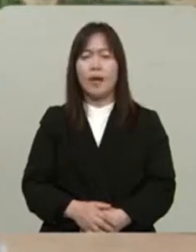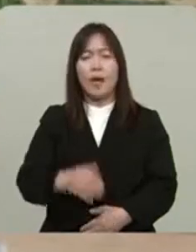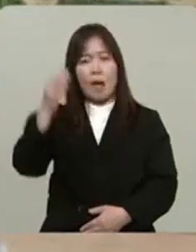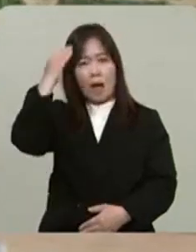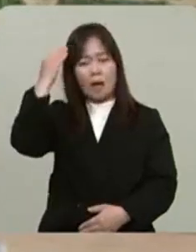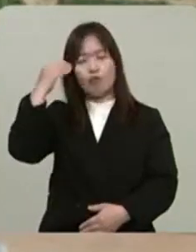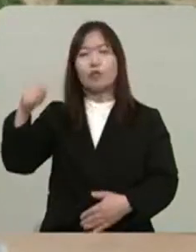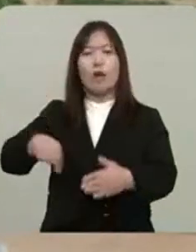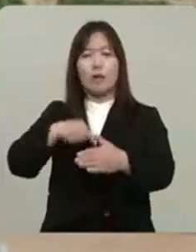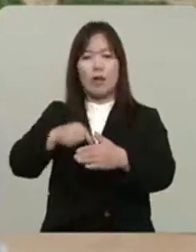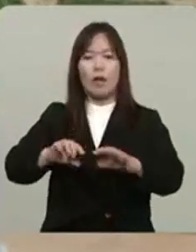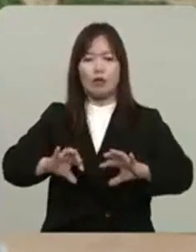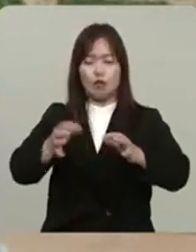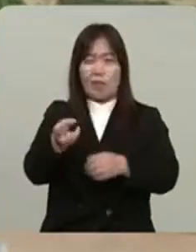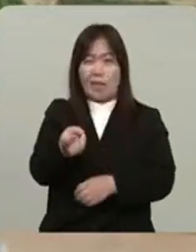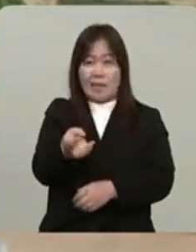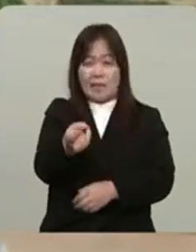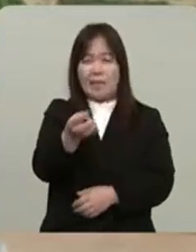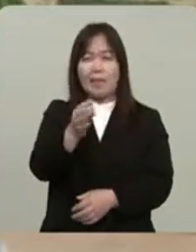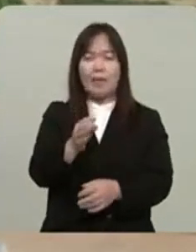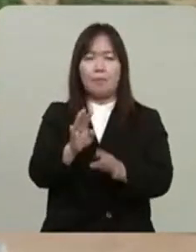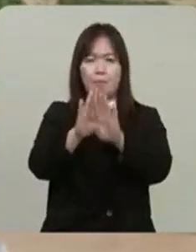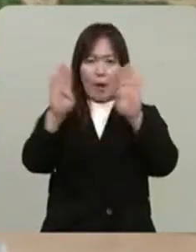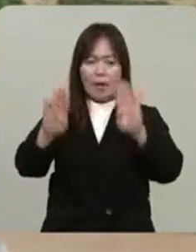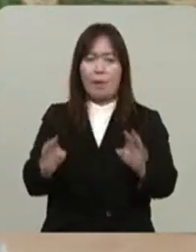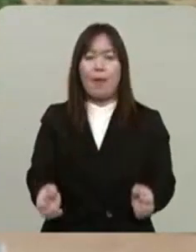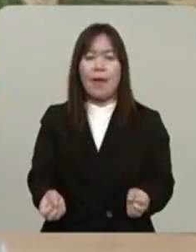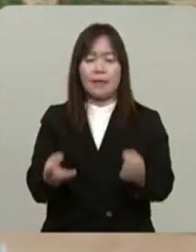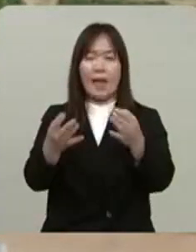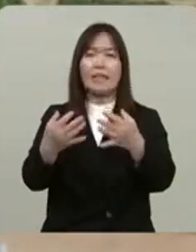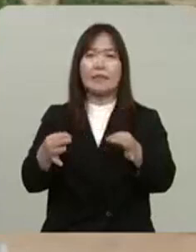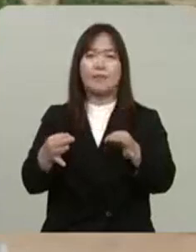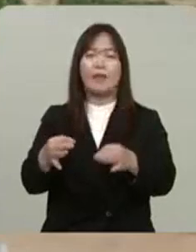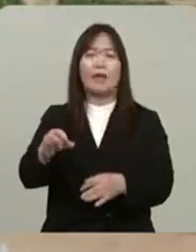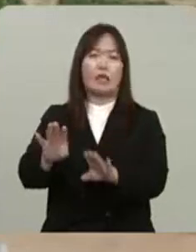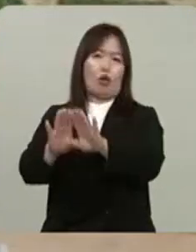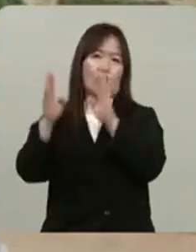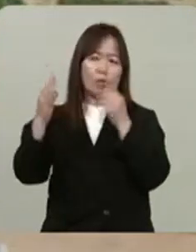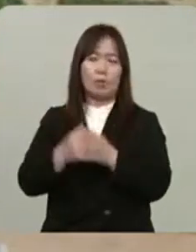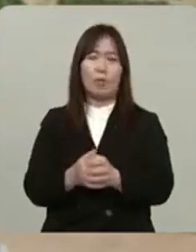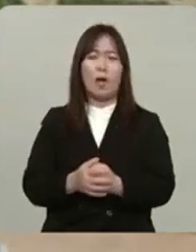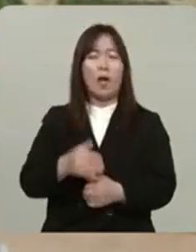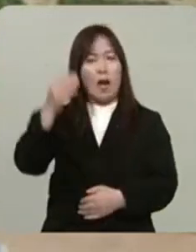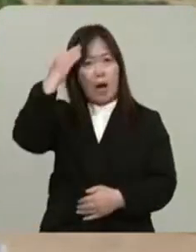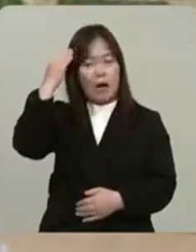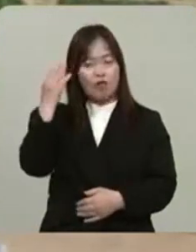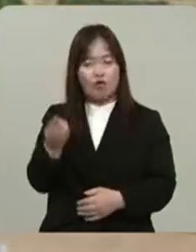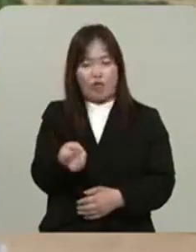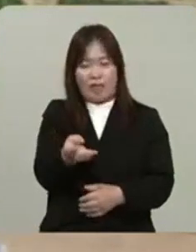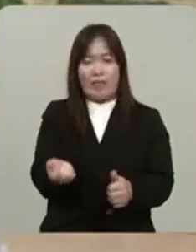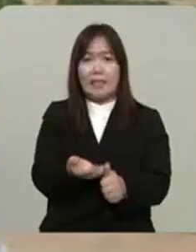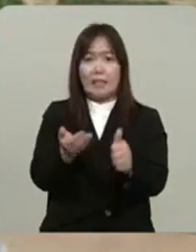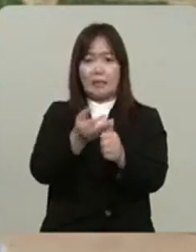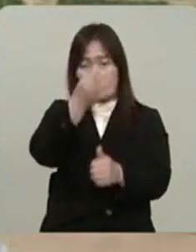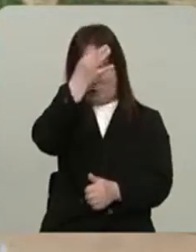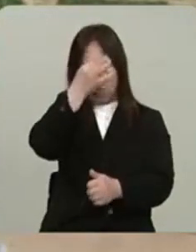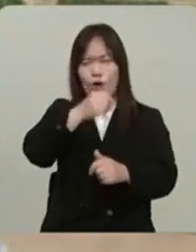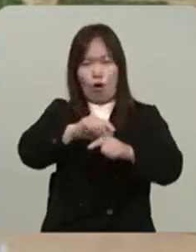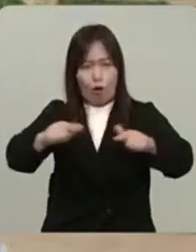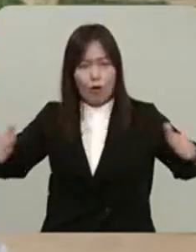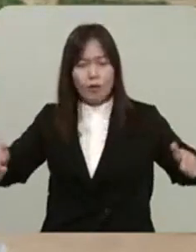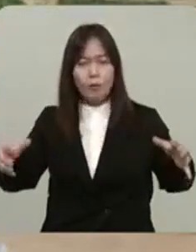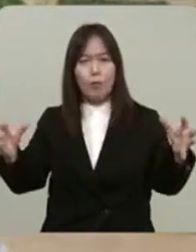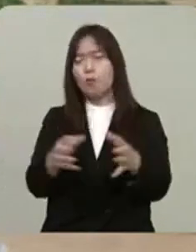국내에서 유일한 국제 종자박람회가 김제에서 막이 올랐습니다. 우리의 육종 기술로 또 새로 개발한 다양한